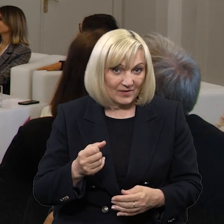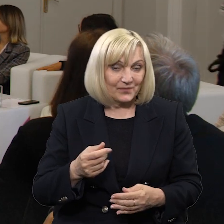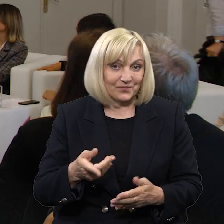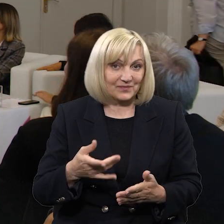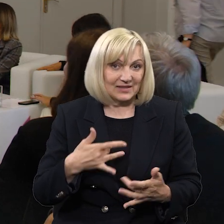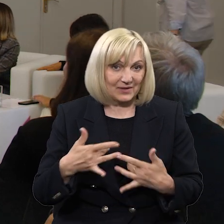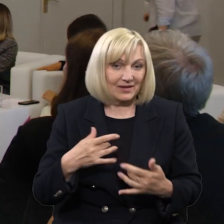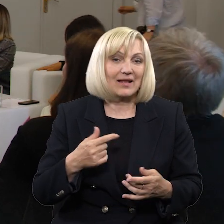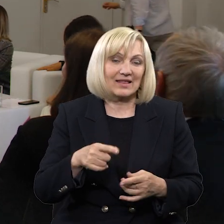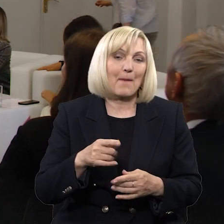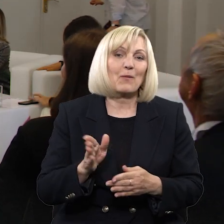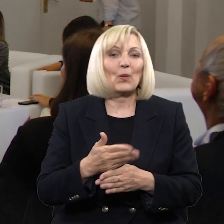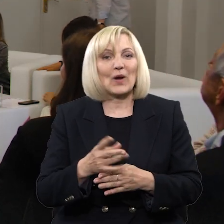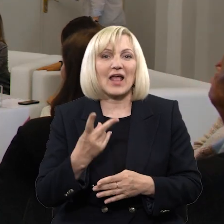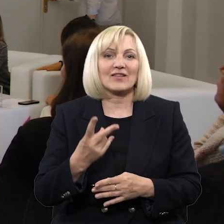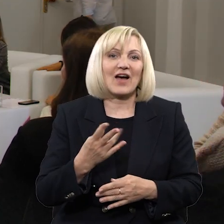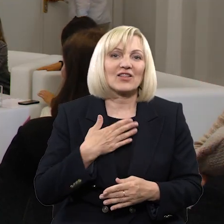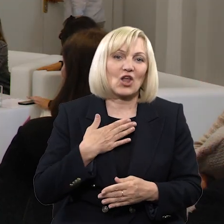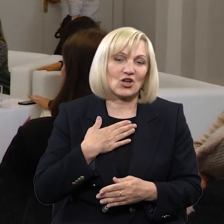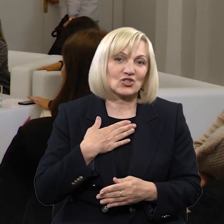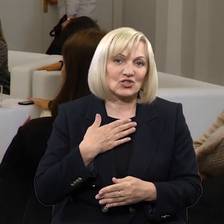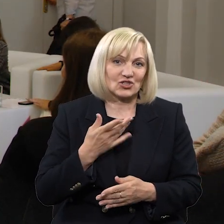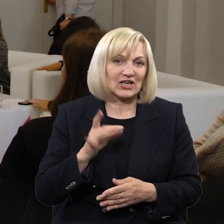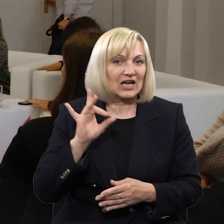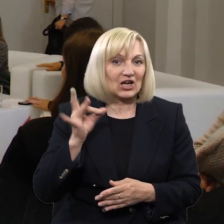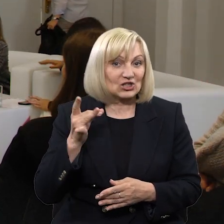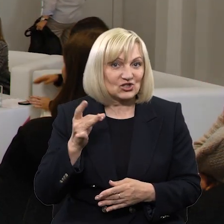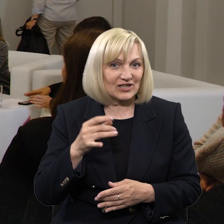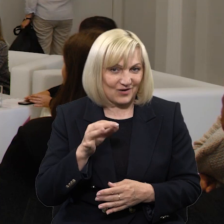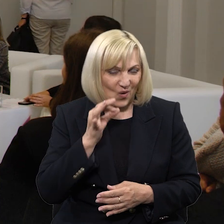на этих страничках разгуливают два наших